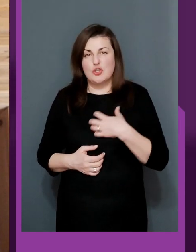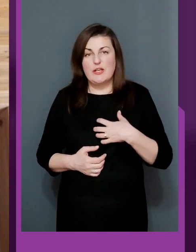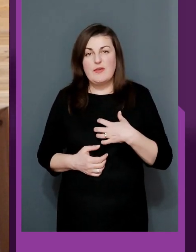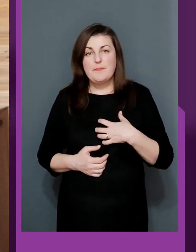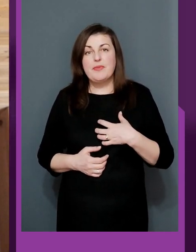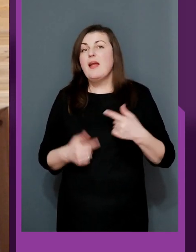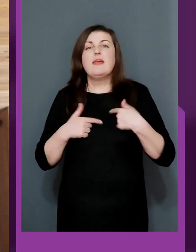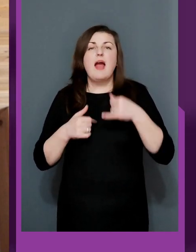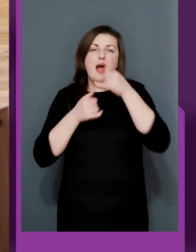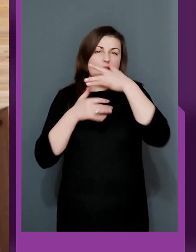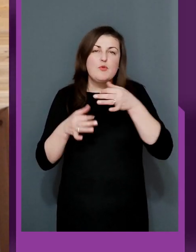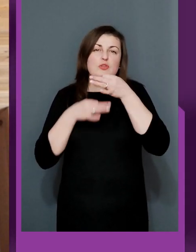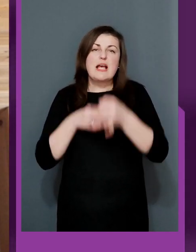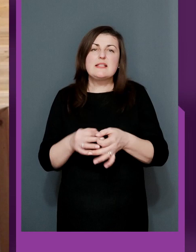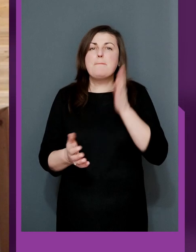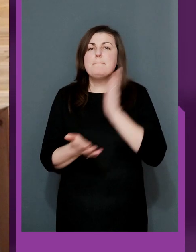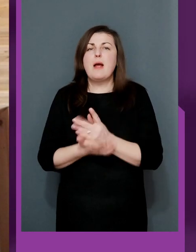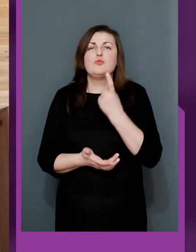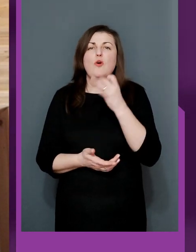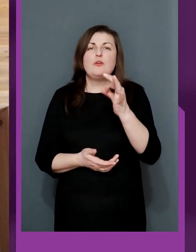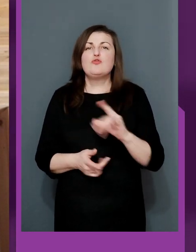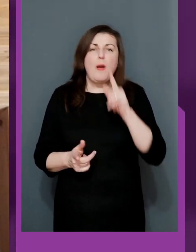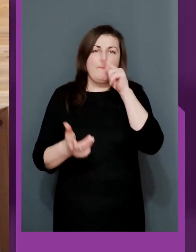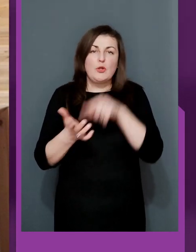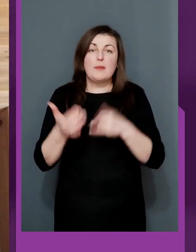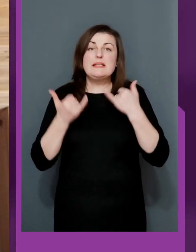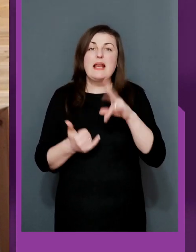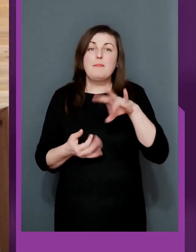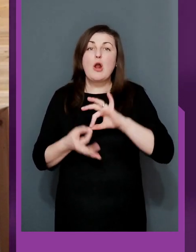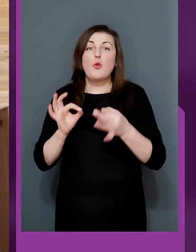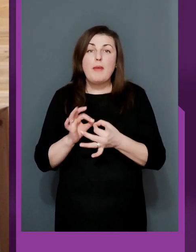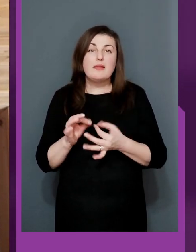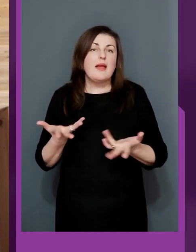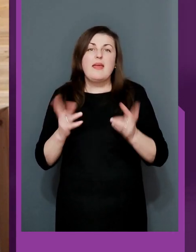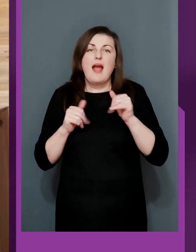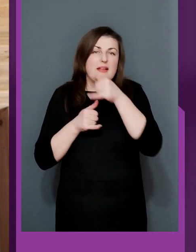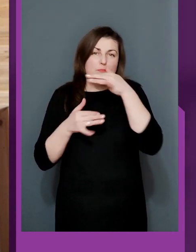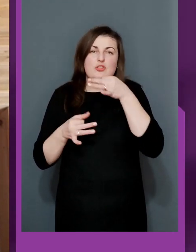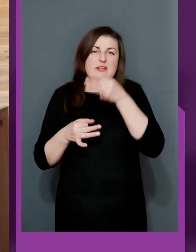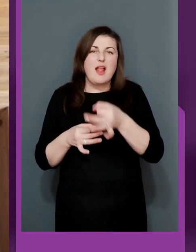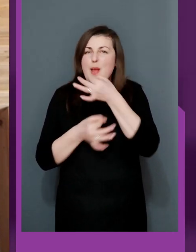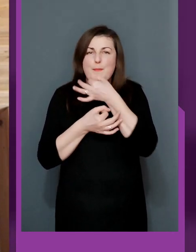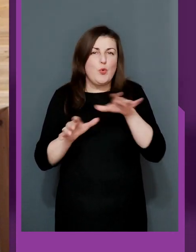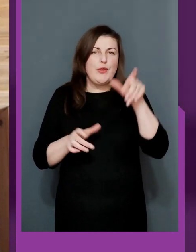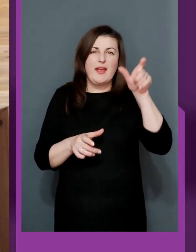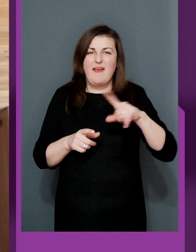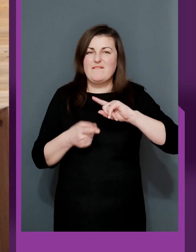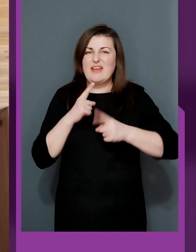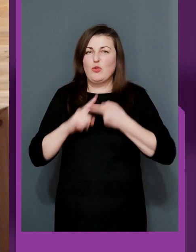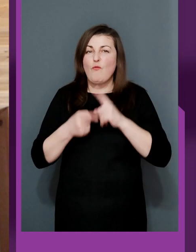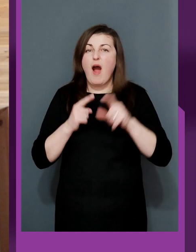е я не можу сказати прям на 100% що потраплю зараз на паралімпіаду як не мож сказати будь-який